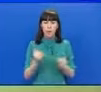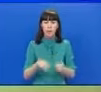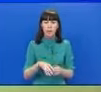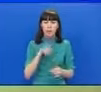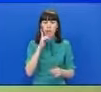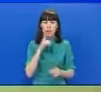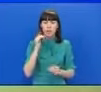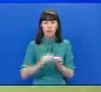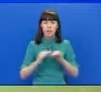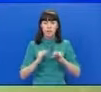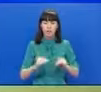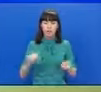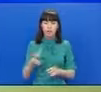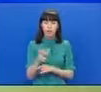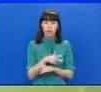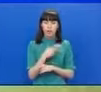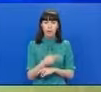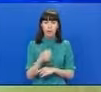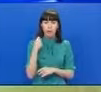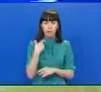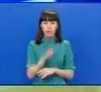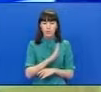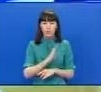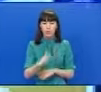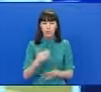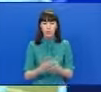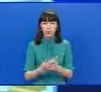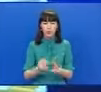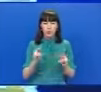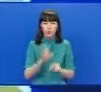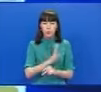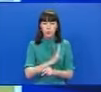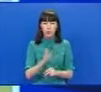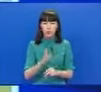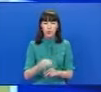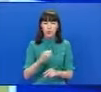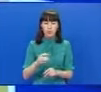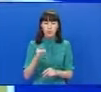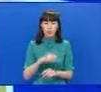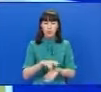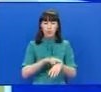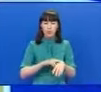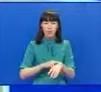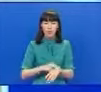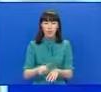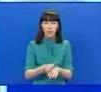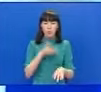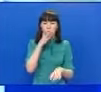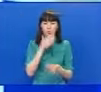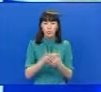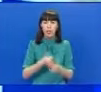толмаған жасөспірімнің видеода мас күйде болмағаны туралы дерек расталмаған. Ал Сайрам ауданының полицейлері ұзақ уақыттан